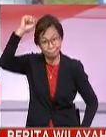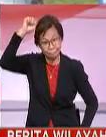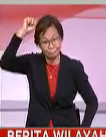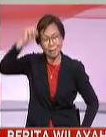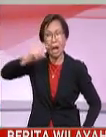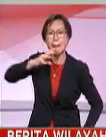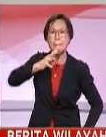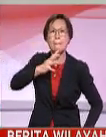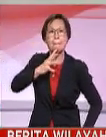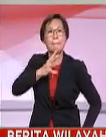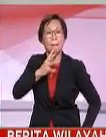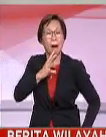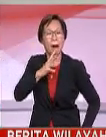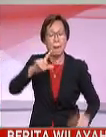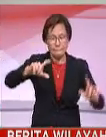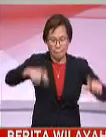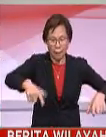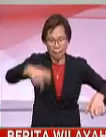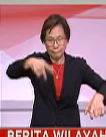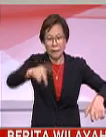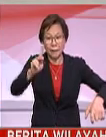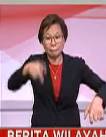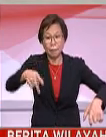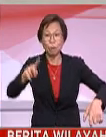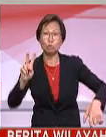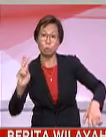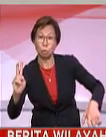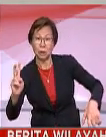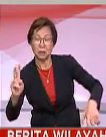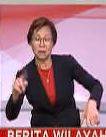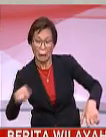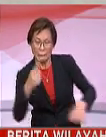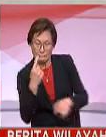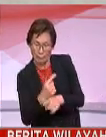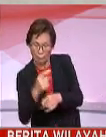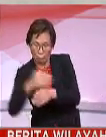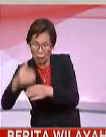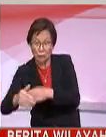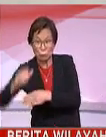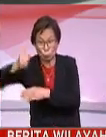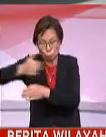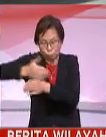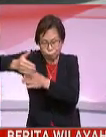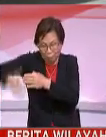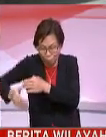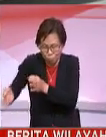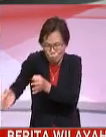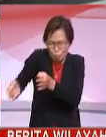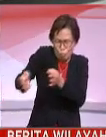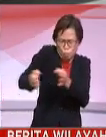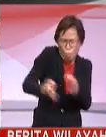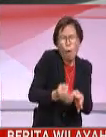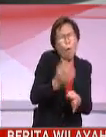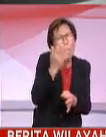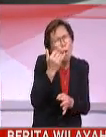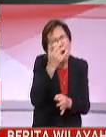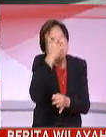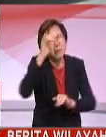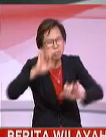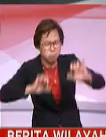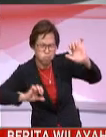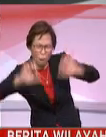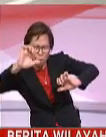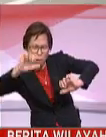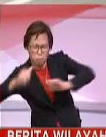Sabri Yaakob berkata PKP 2.0 yang sepatutnya berakhir esok dilanjutkan berdasarkan penilaian